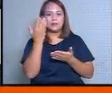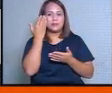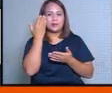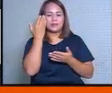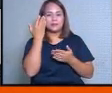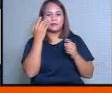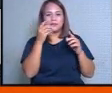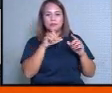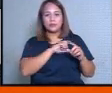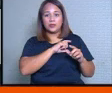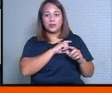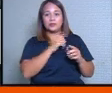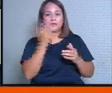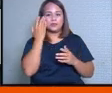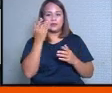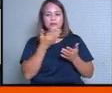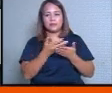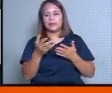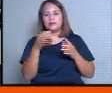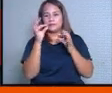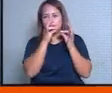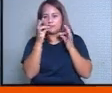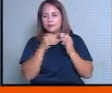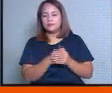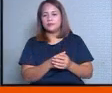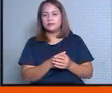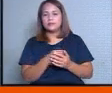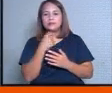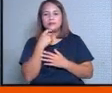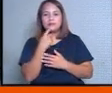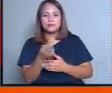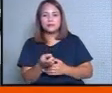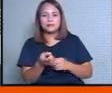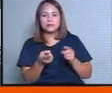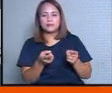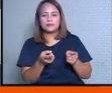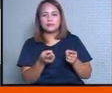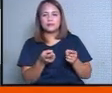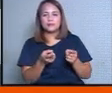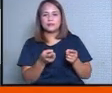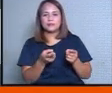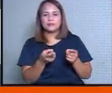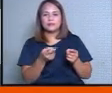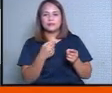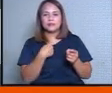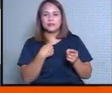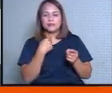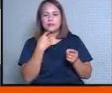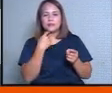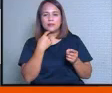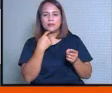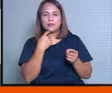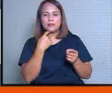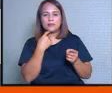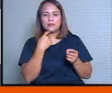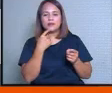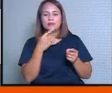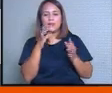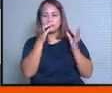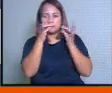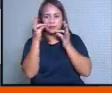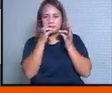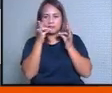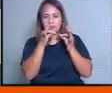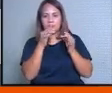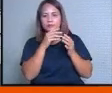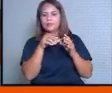na isa palang pulis. Kakaiba itong diskarte ng dalawa dahil itong na-recovered nating shabu na nanggaling